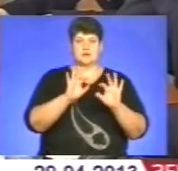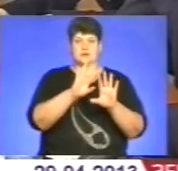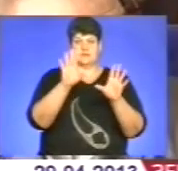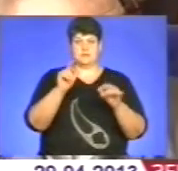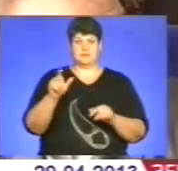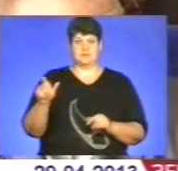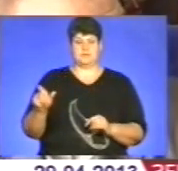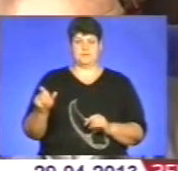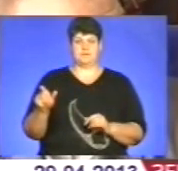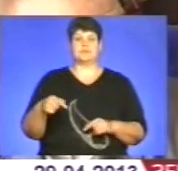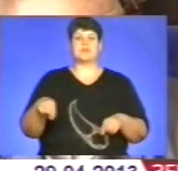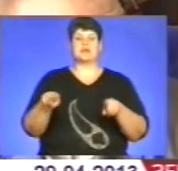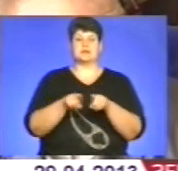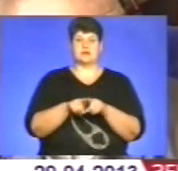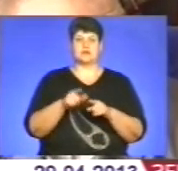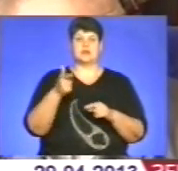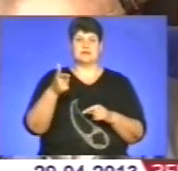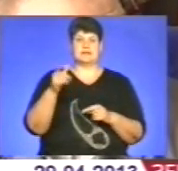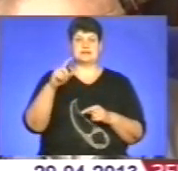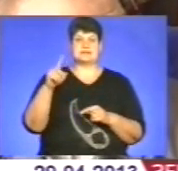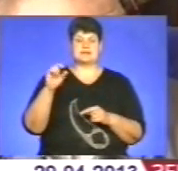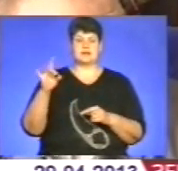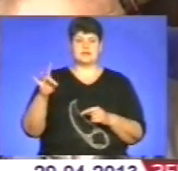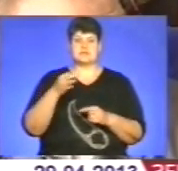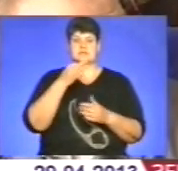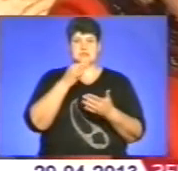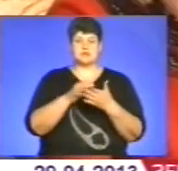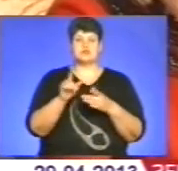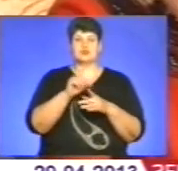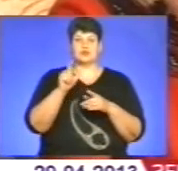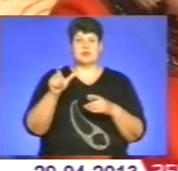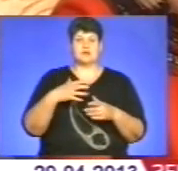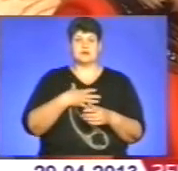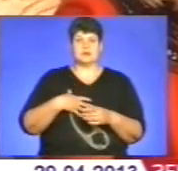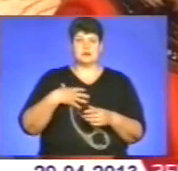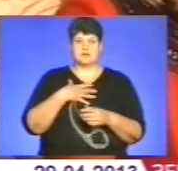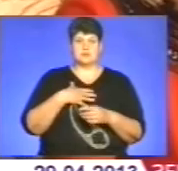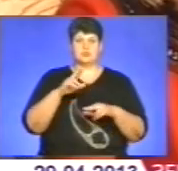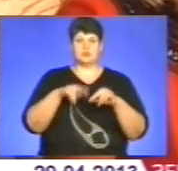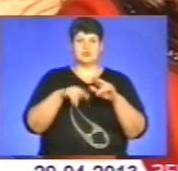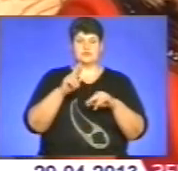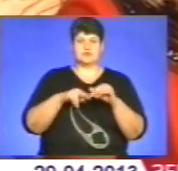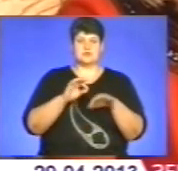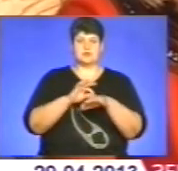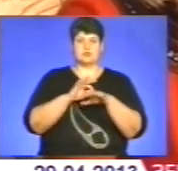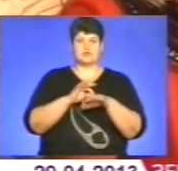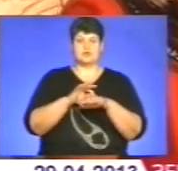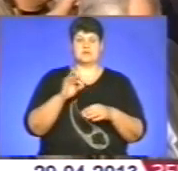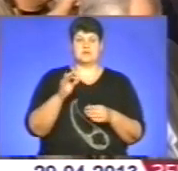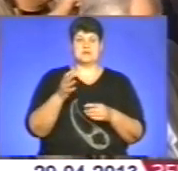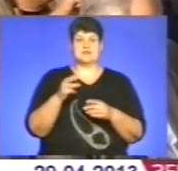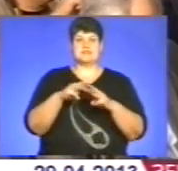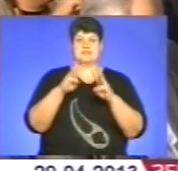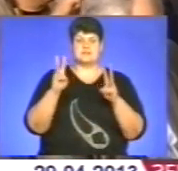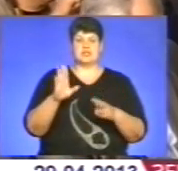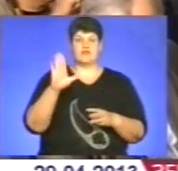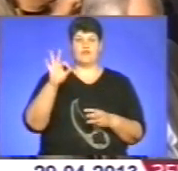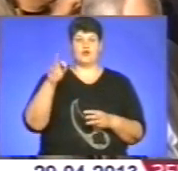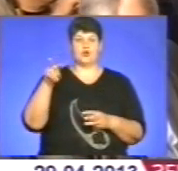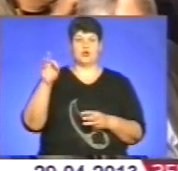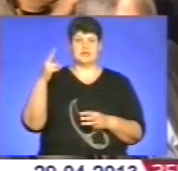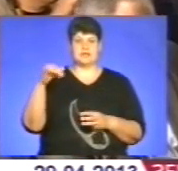громадськості. Також Галина Зарівна повідомила, що жителів Тернополя турбує забудова, яку здійснює релігійна громада святих Володимира і Ольги.